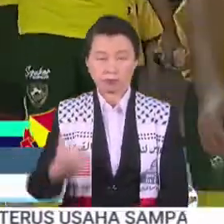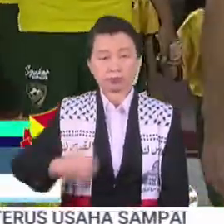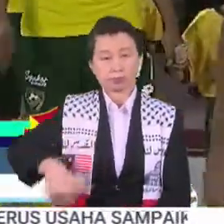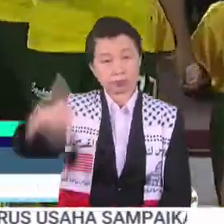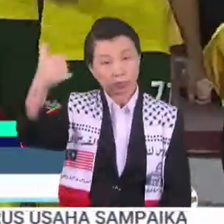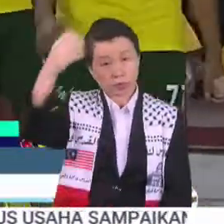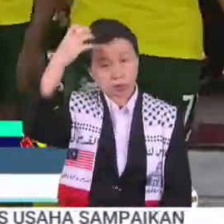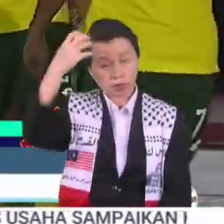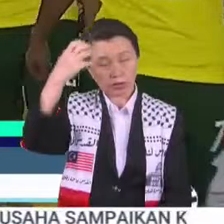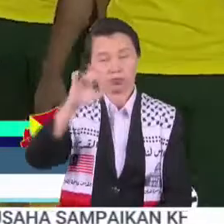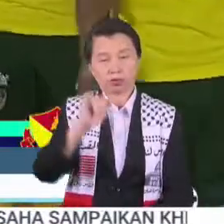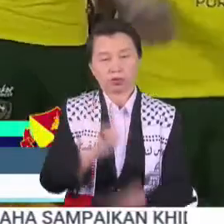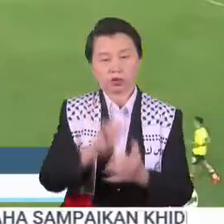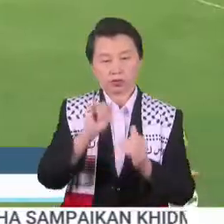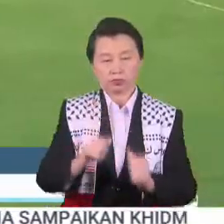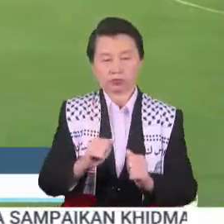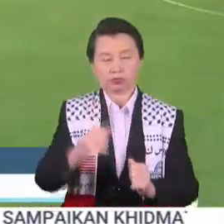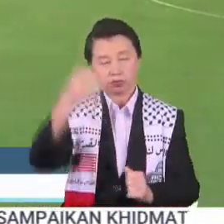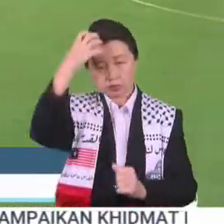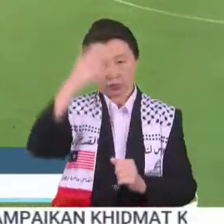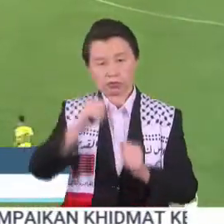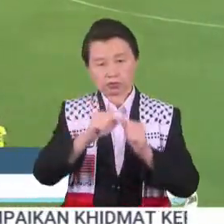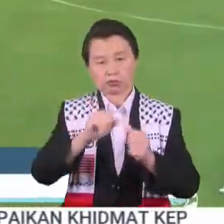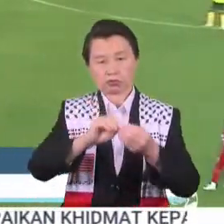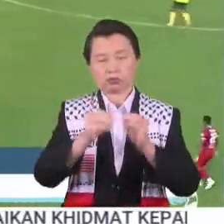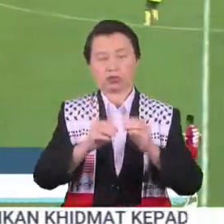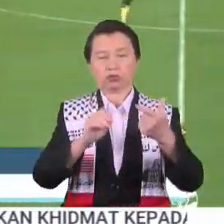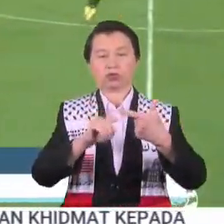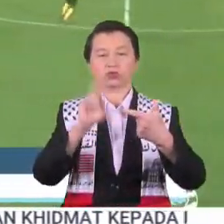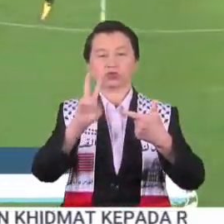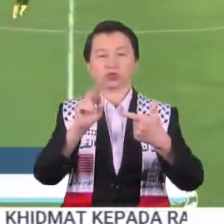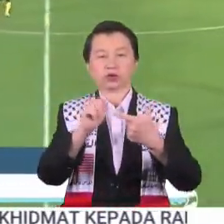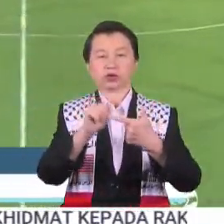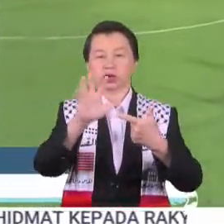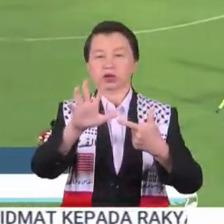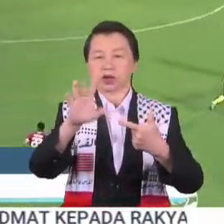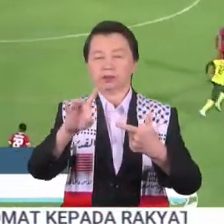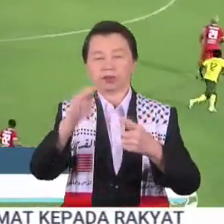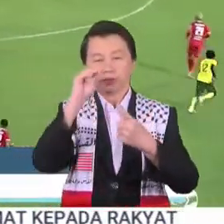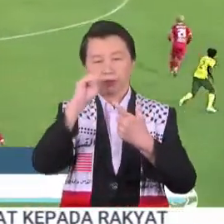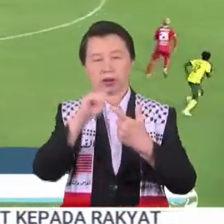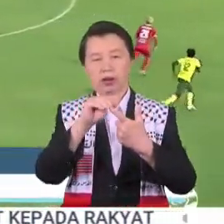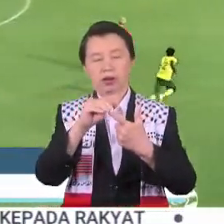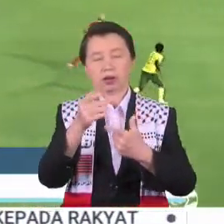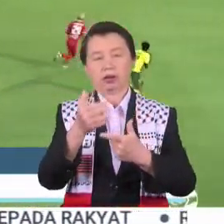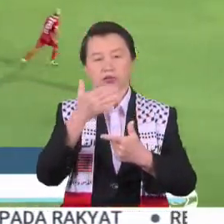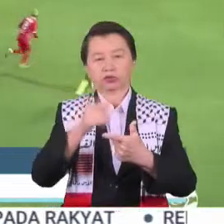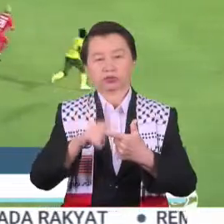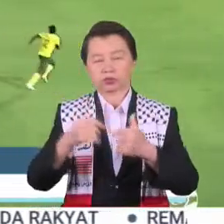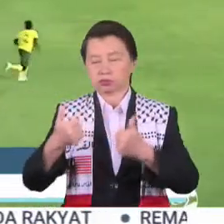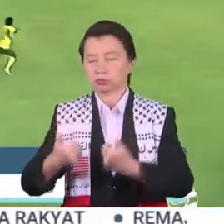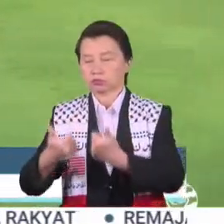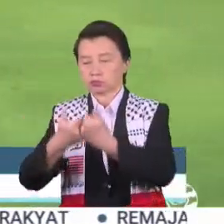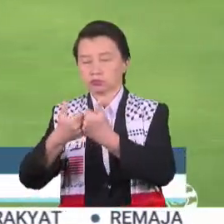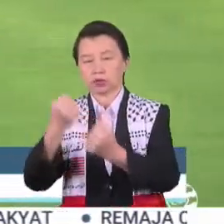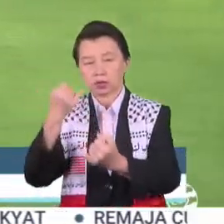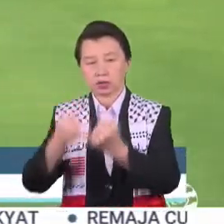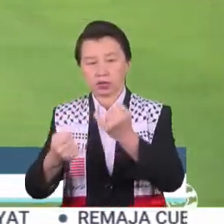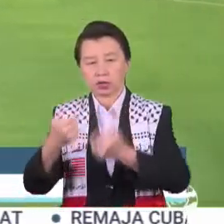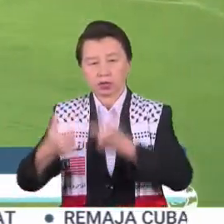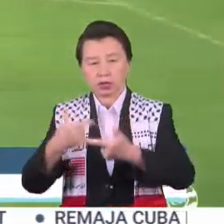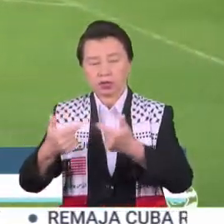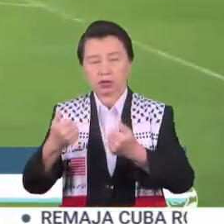Kemenangan tipis itu membolehkan The Red Giants menghuni tangga kedua dengan 58 mata sebelum pertembungan terakhir